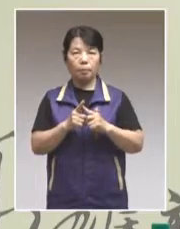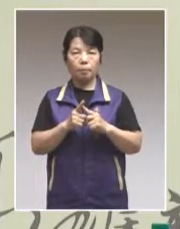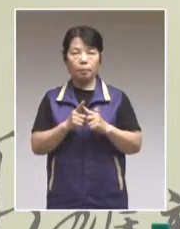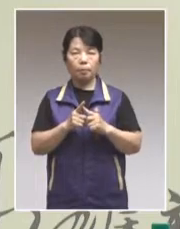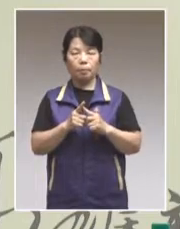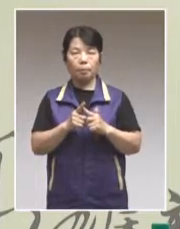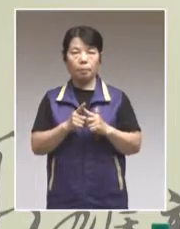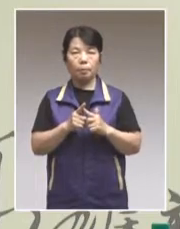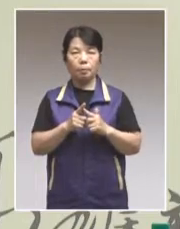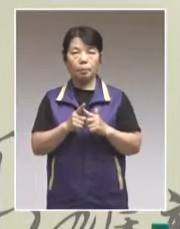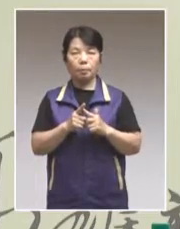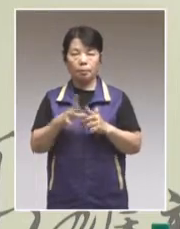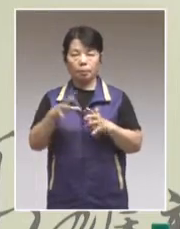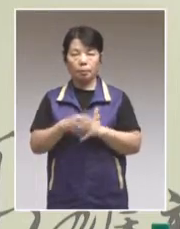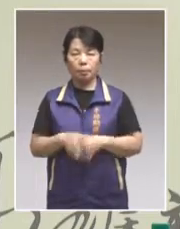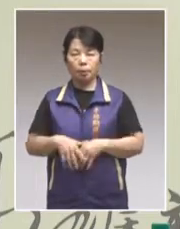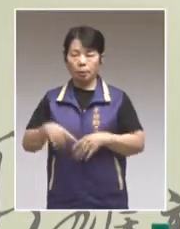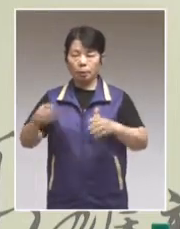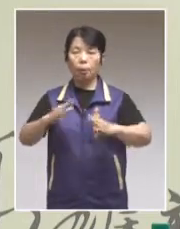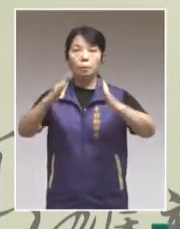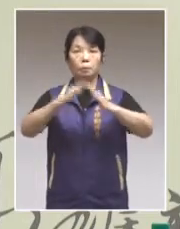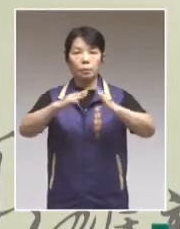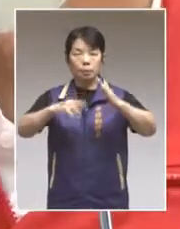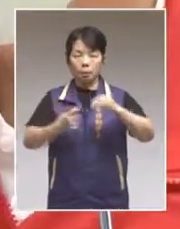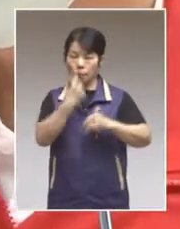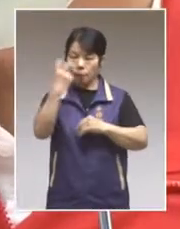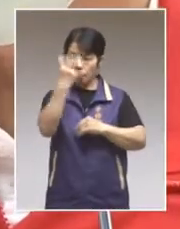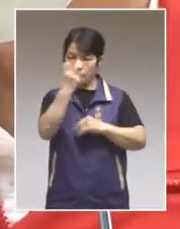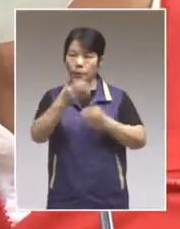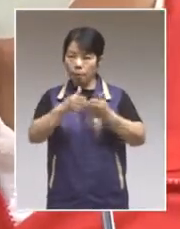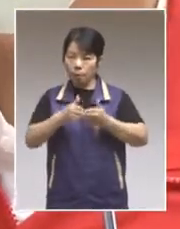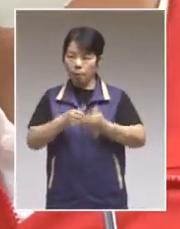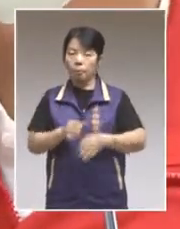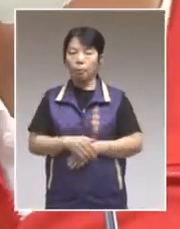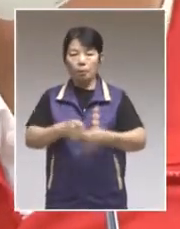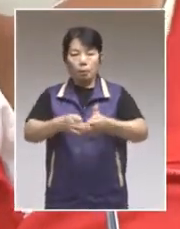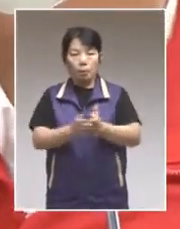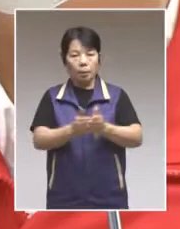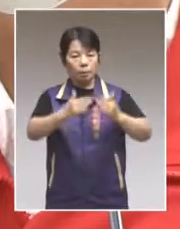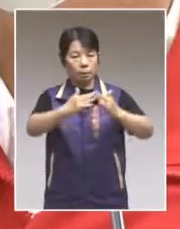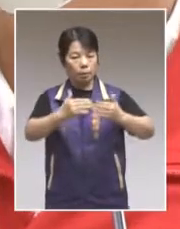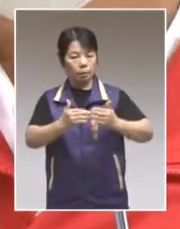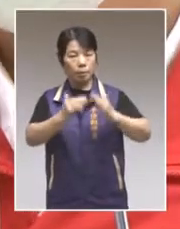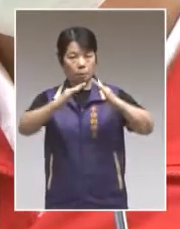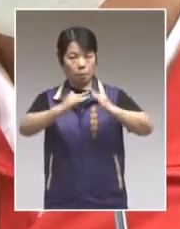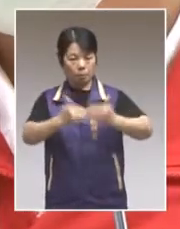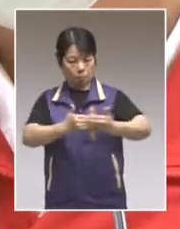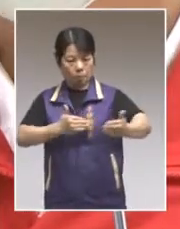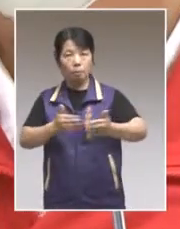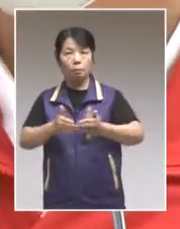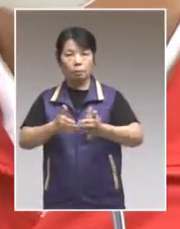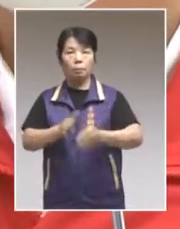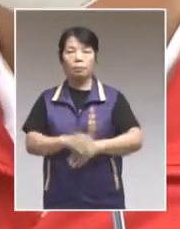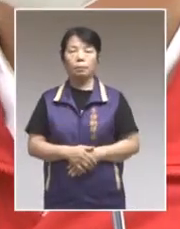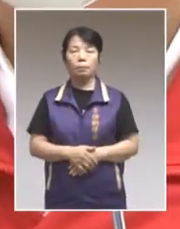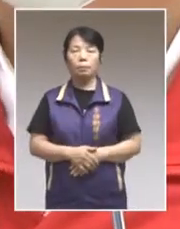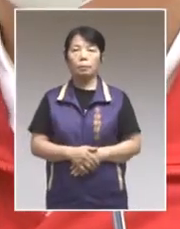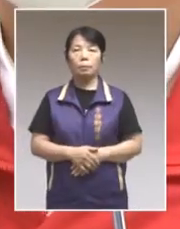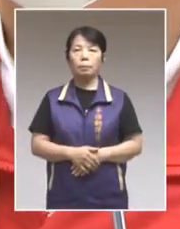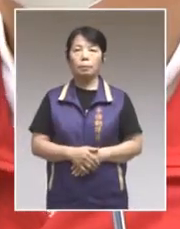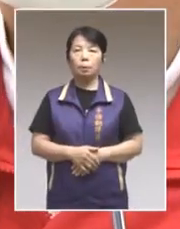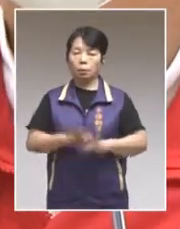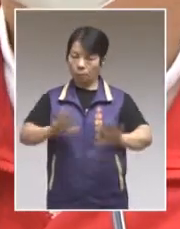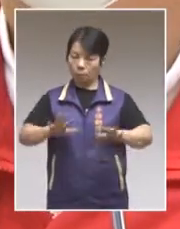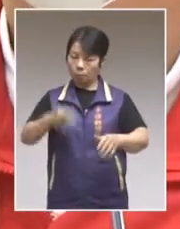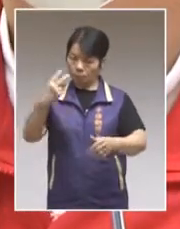这个居家快筛，好，然后立刻进行居家的隔离。所以这个部分我再